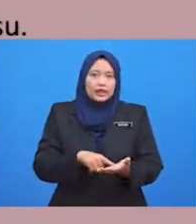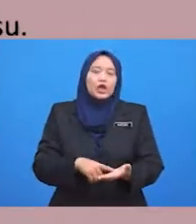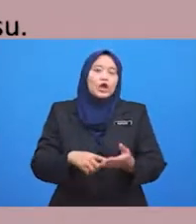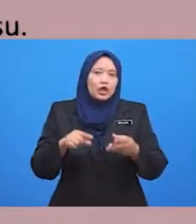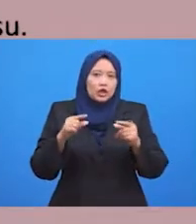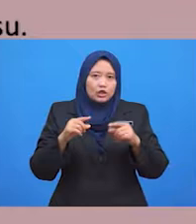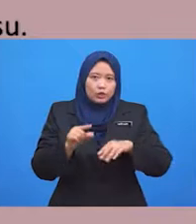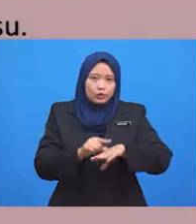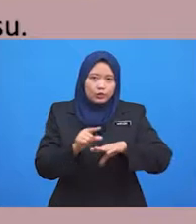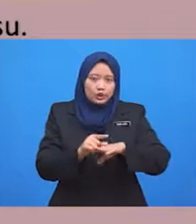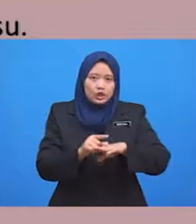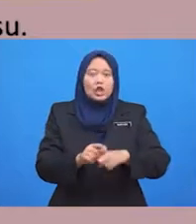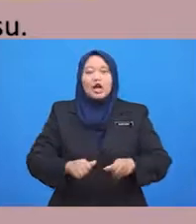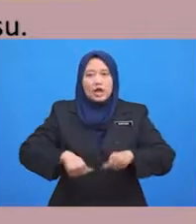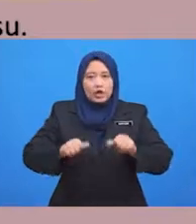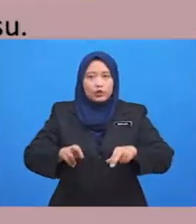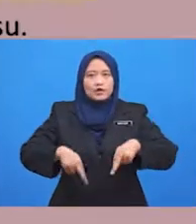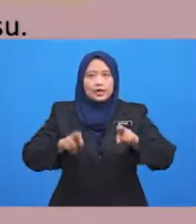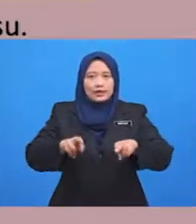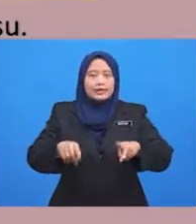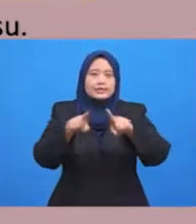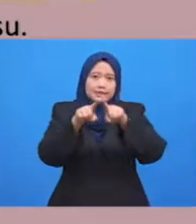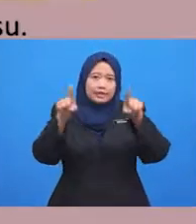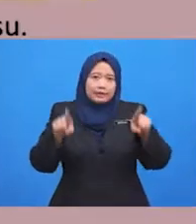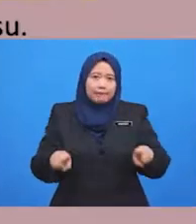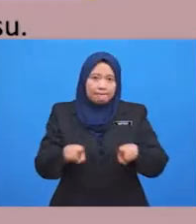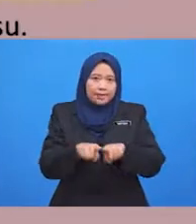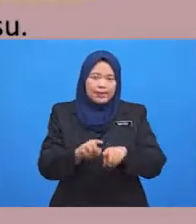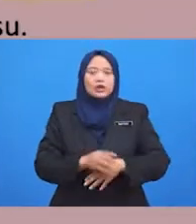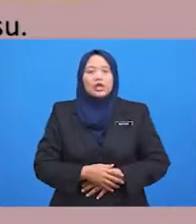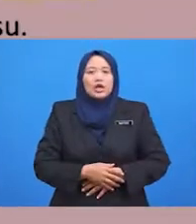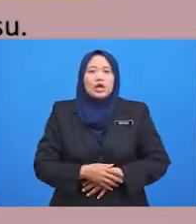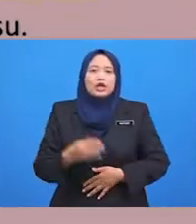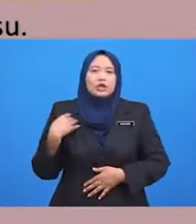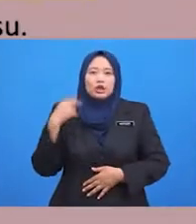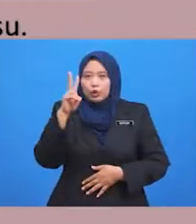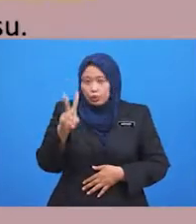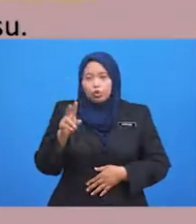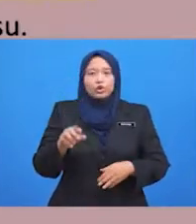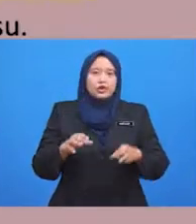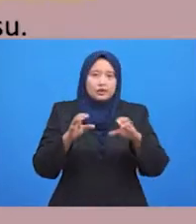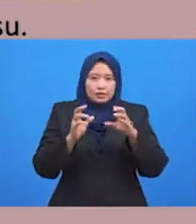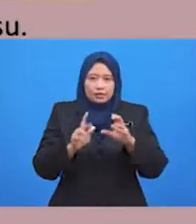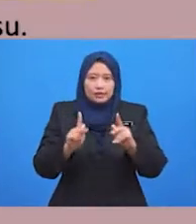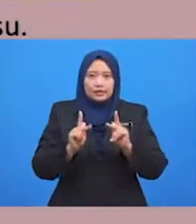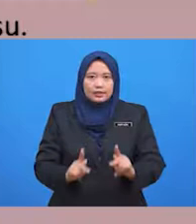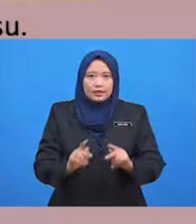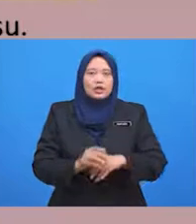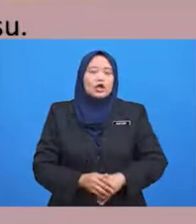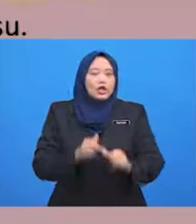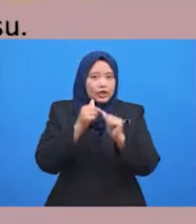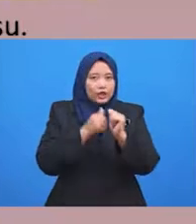empat. Arus aliran ini boleh digunakan dengan dua kaedah mengikut keperluan pelanggan